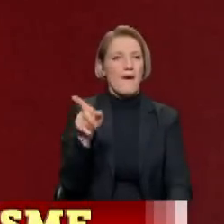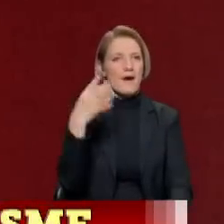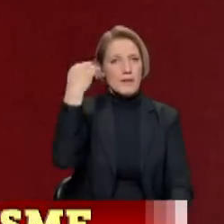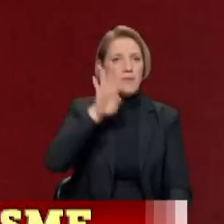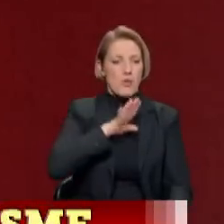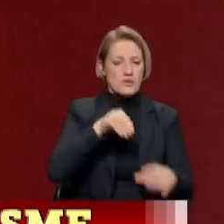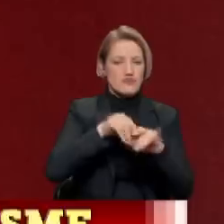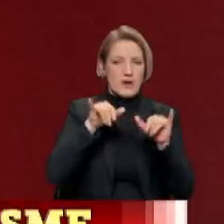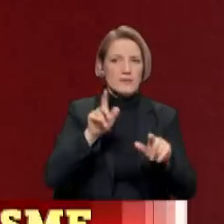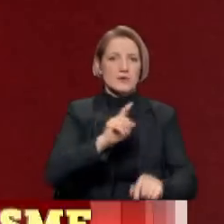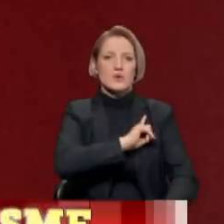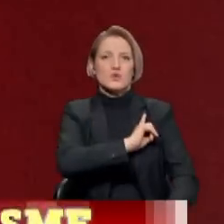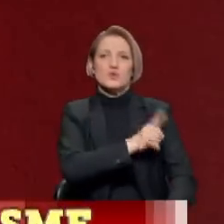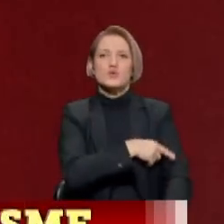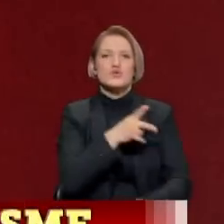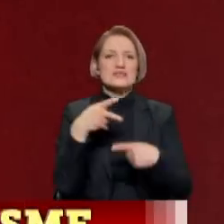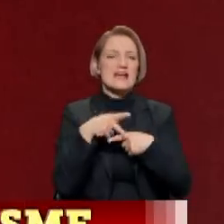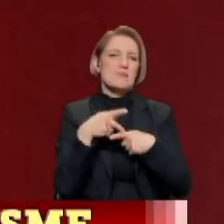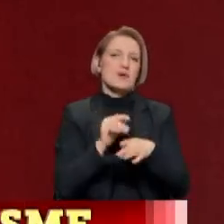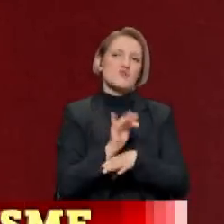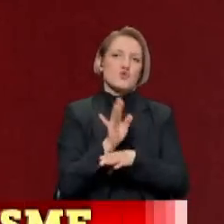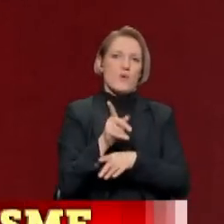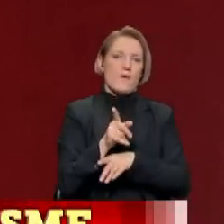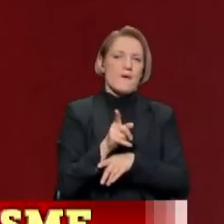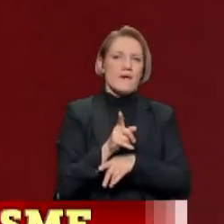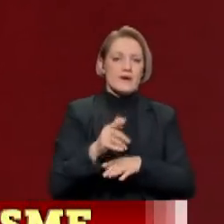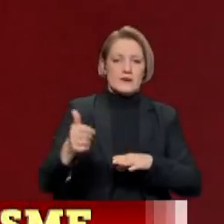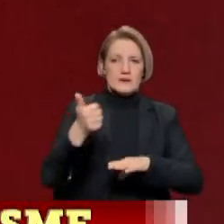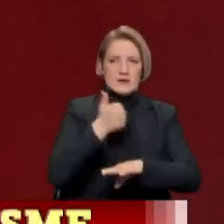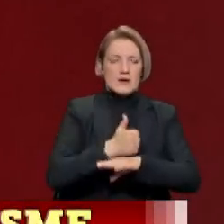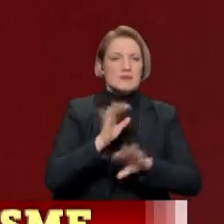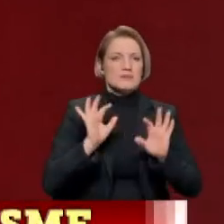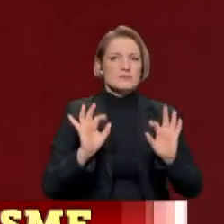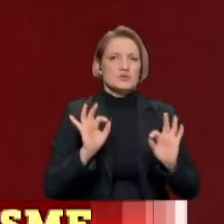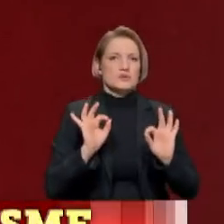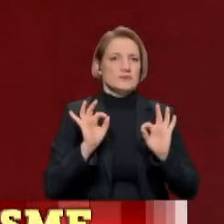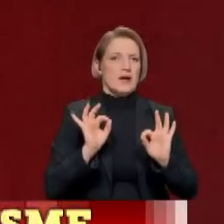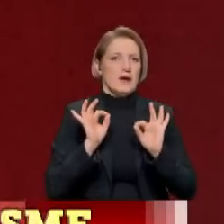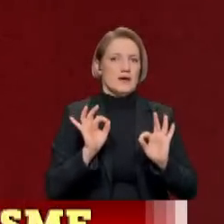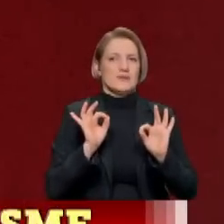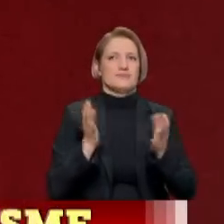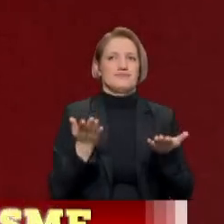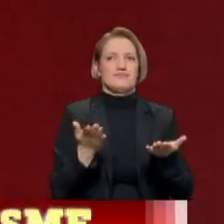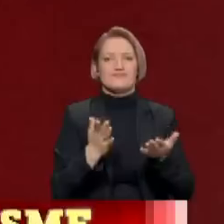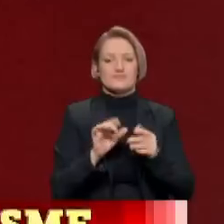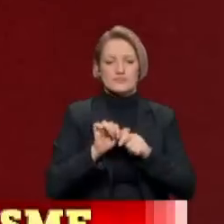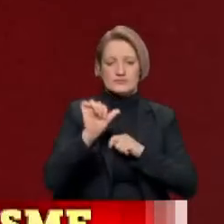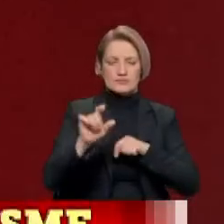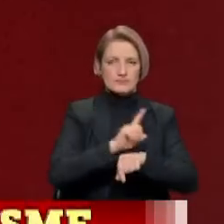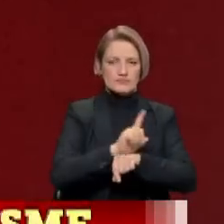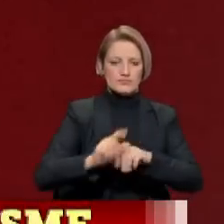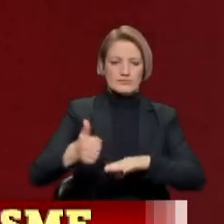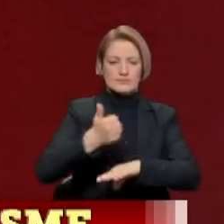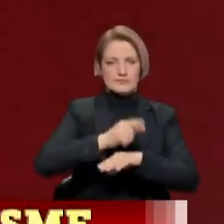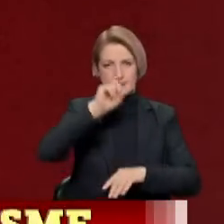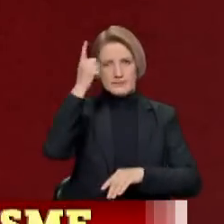Çünkü güç zehirlenmesi yaşıyor. İktidar yozlaştırır. Mutlak iktidar mutlak yozlaştırır. Uzun süre iktidar, tek